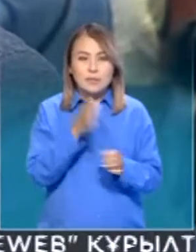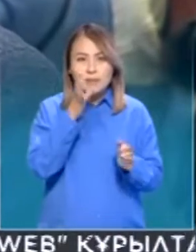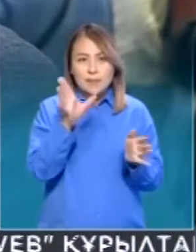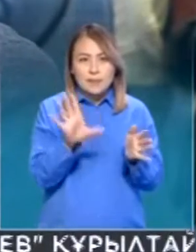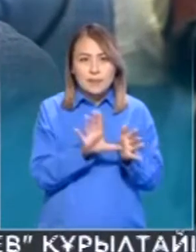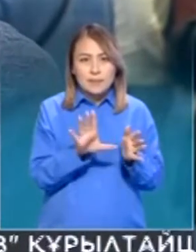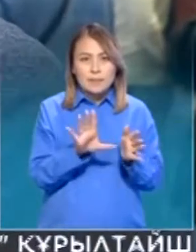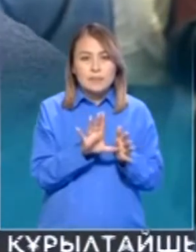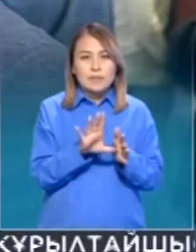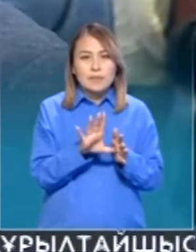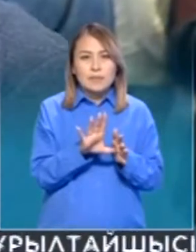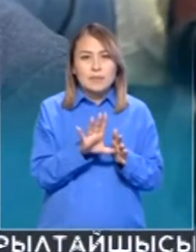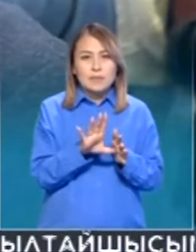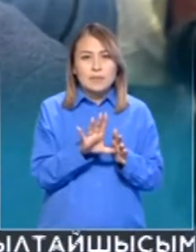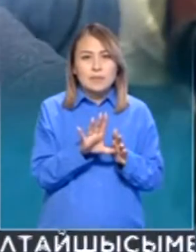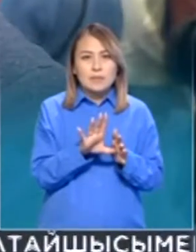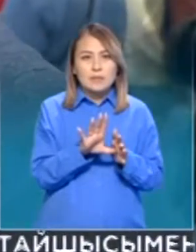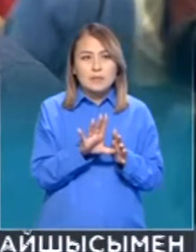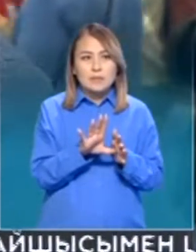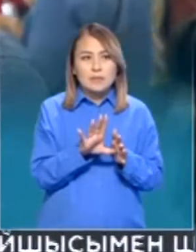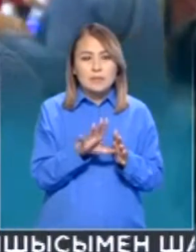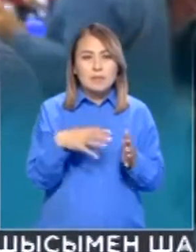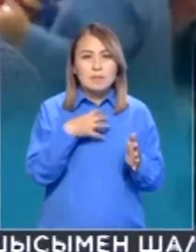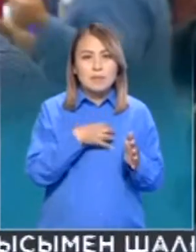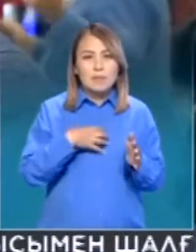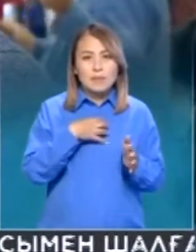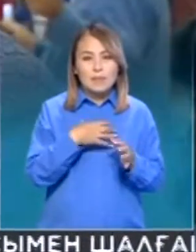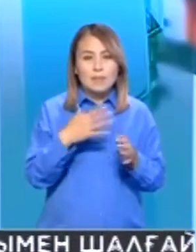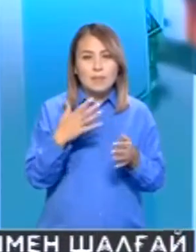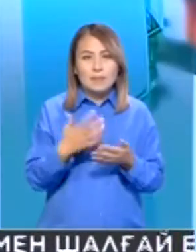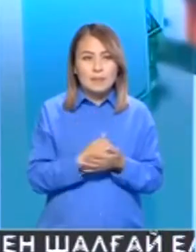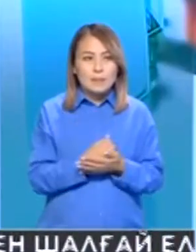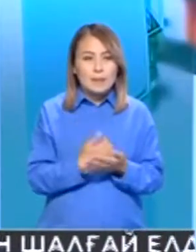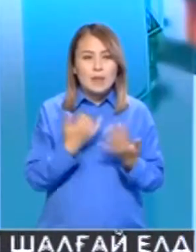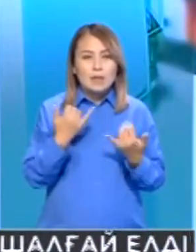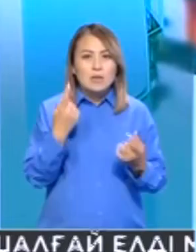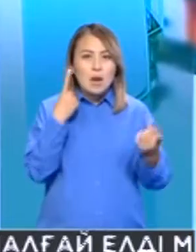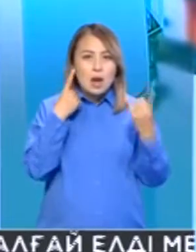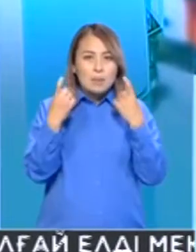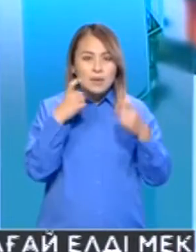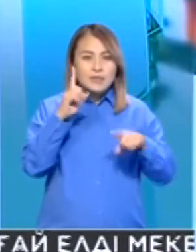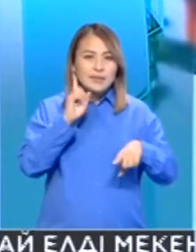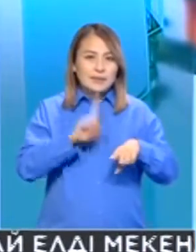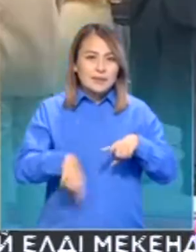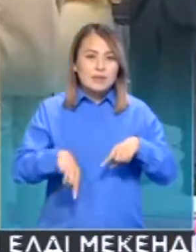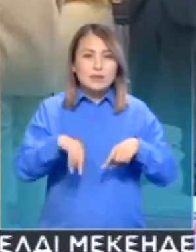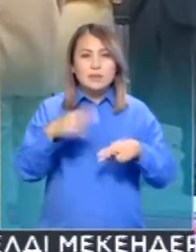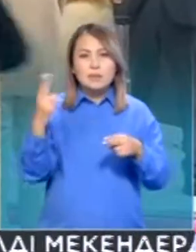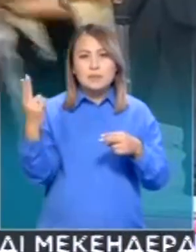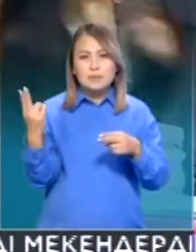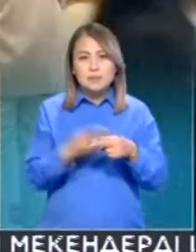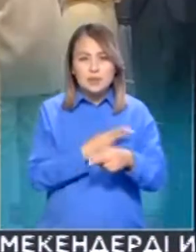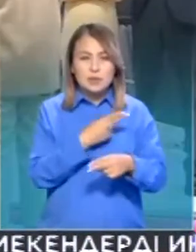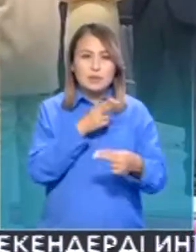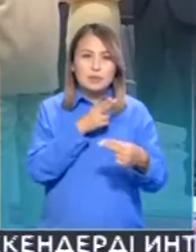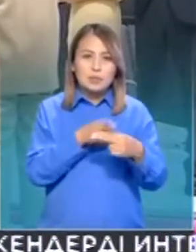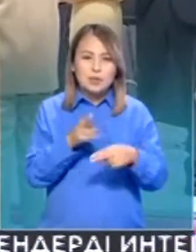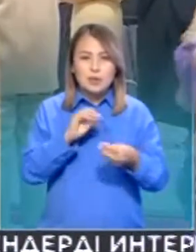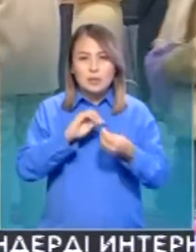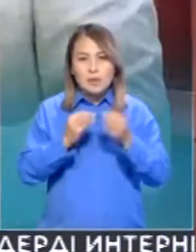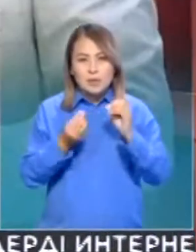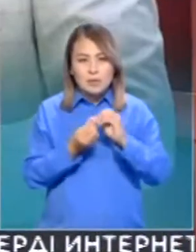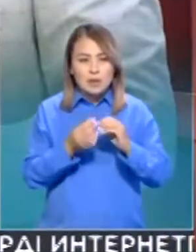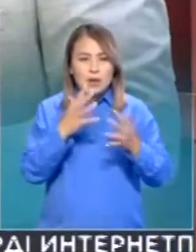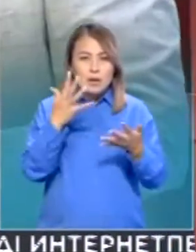энергетика саласы соның бір маңызды бір бөлігі болып табылады. Ақпаратты жылдам, кедергісіз алуда мұндағы ақпараттық өңдеу